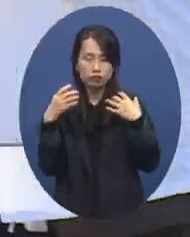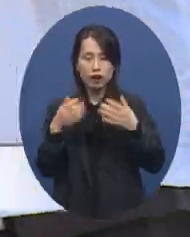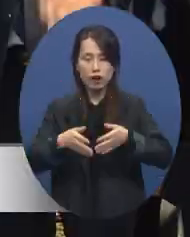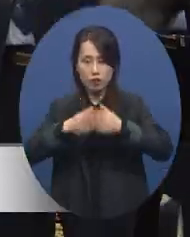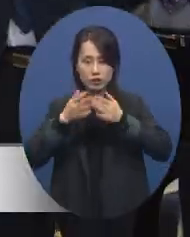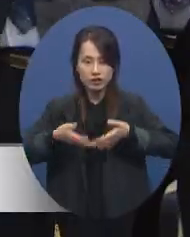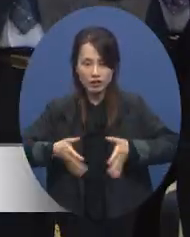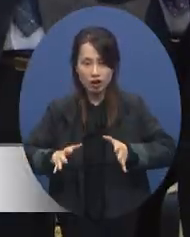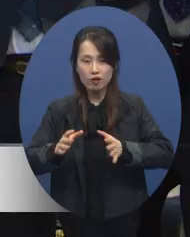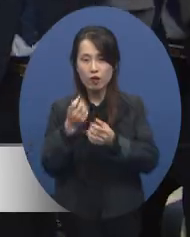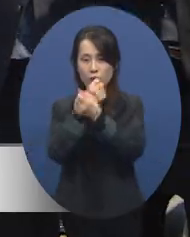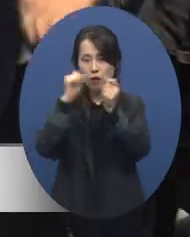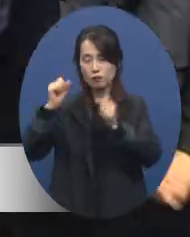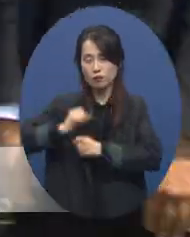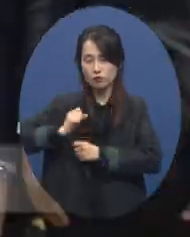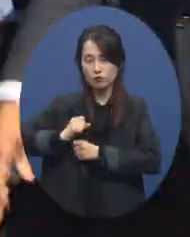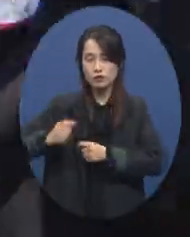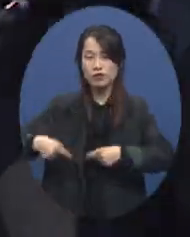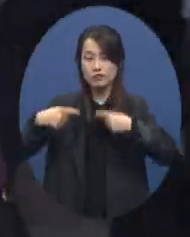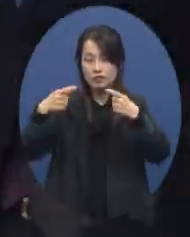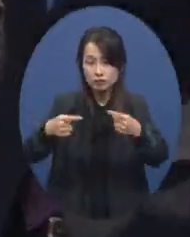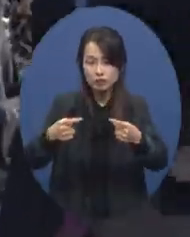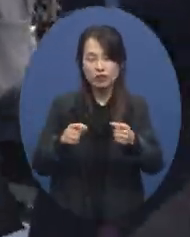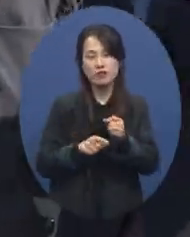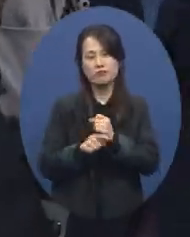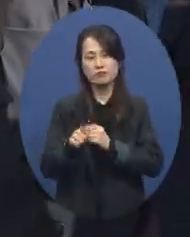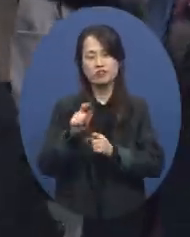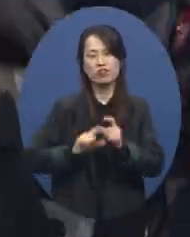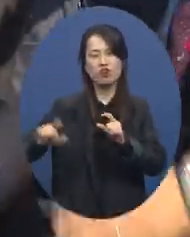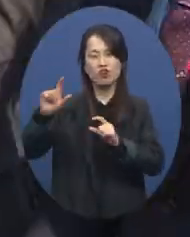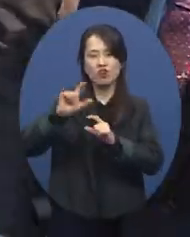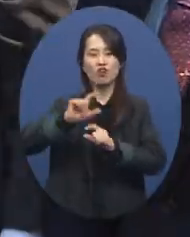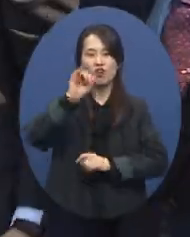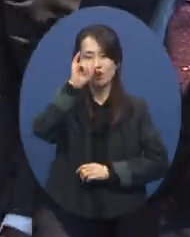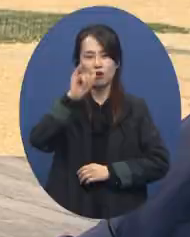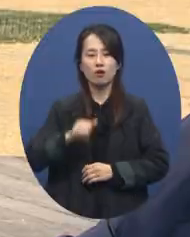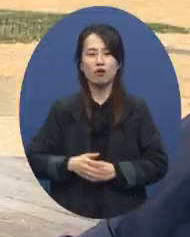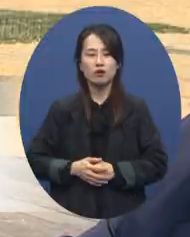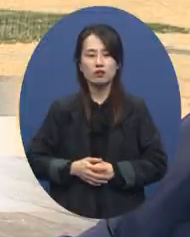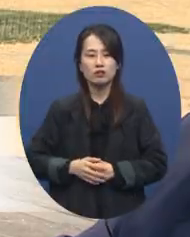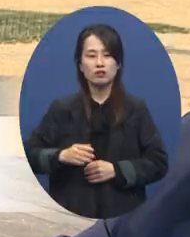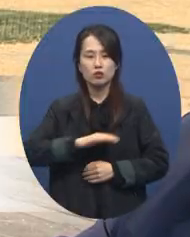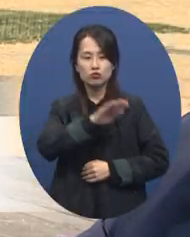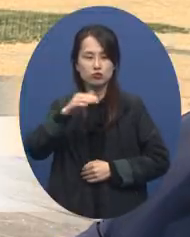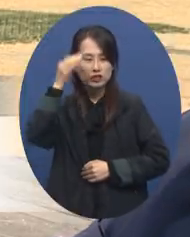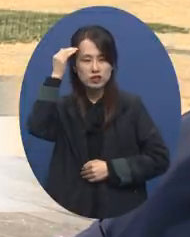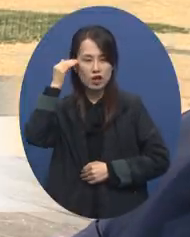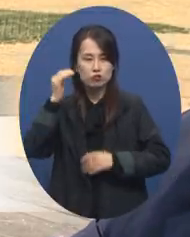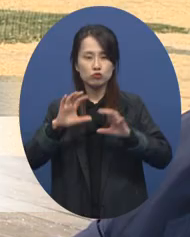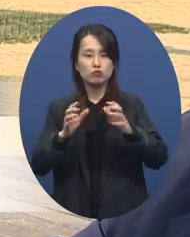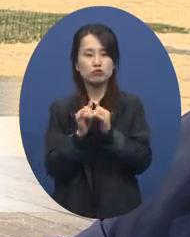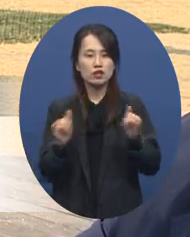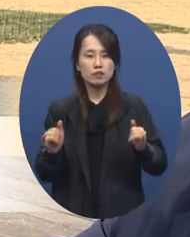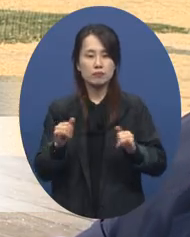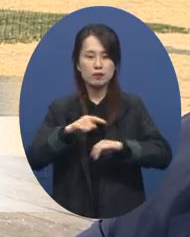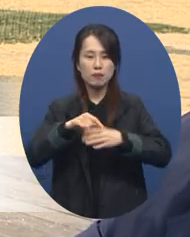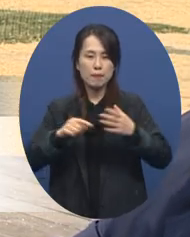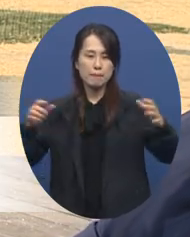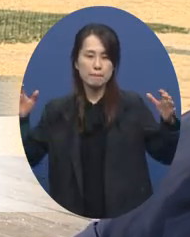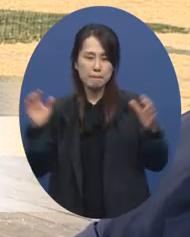태어나 광복군으로 활동한 애국지사도 함께해 그 의미를 더했습니다. 우리 국민이